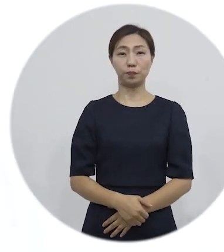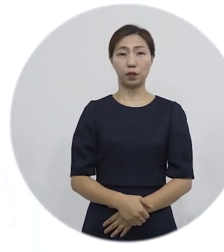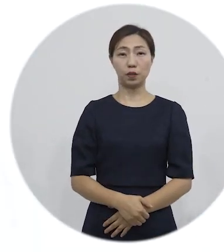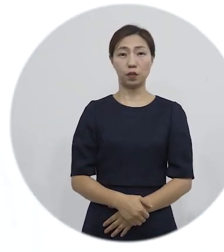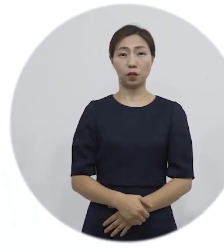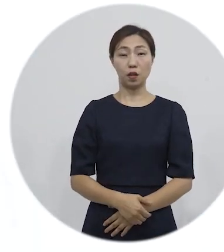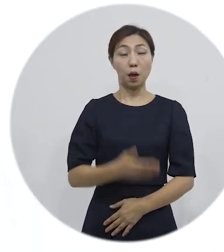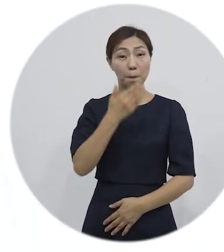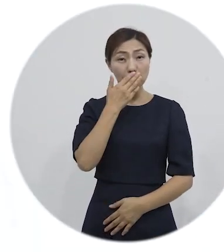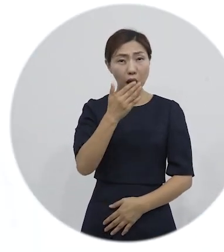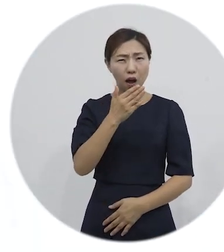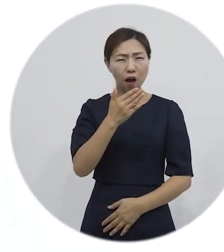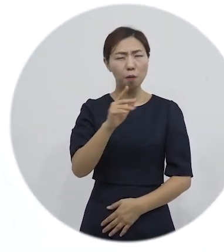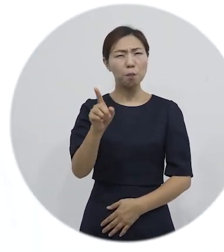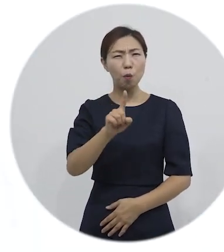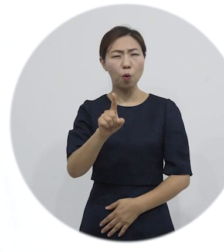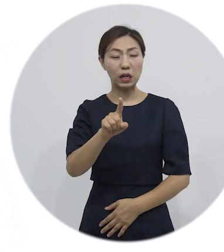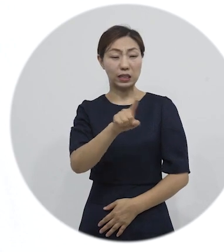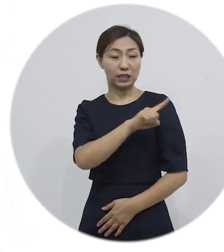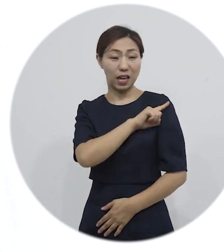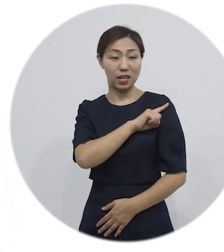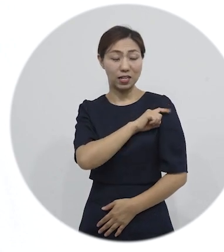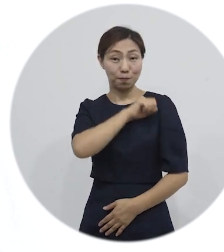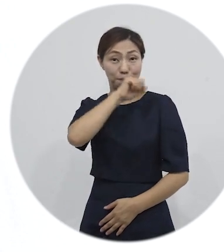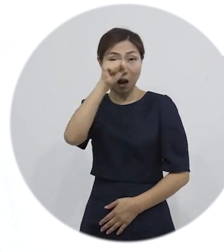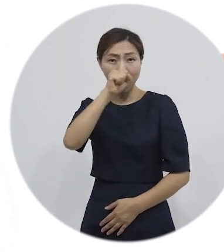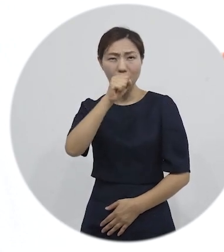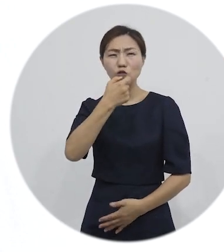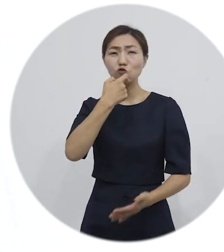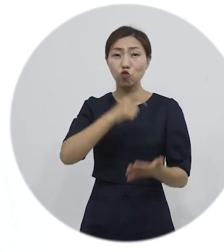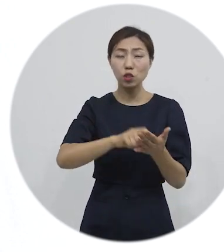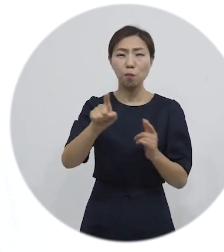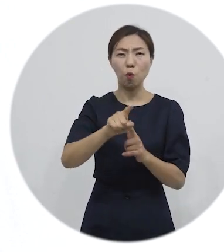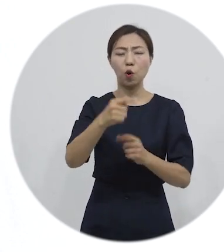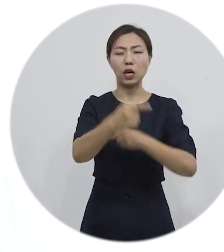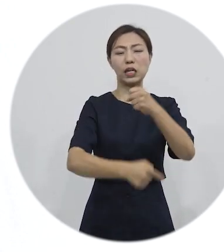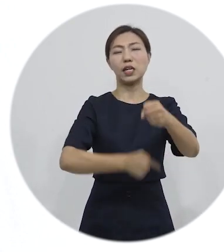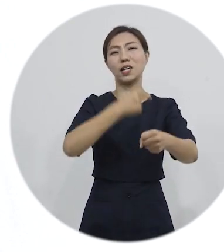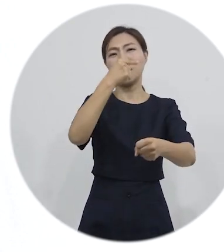1년 내에 끝낼 수 있는 사업들로 그 사업의 제안 내용을